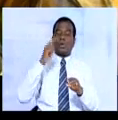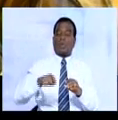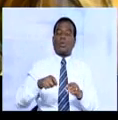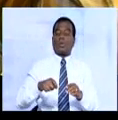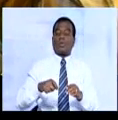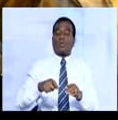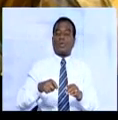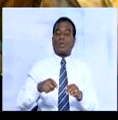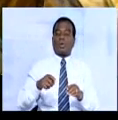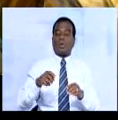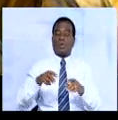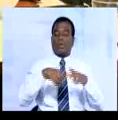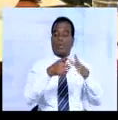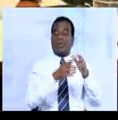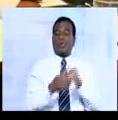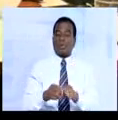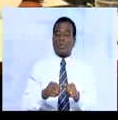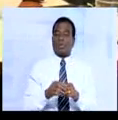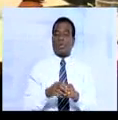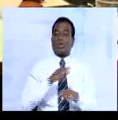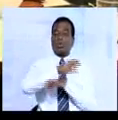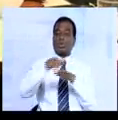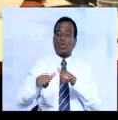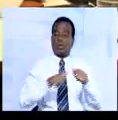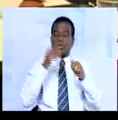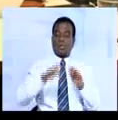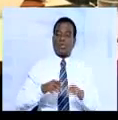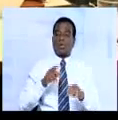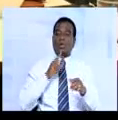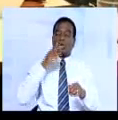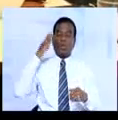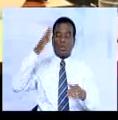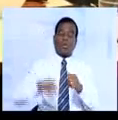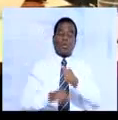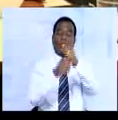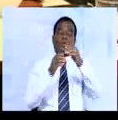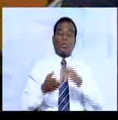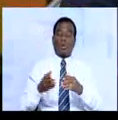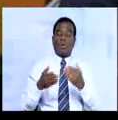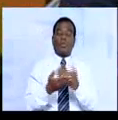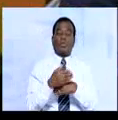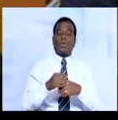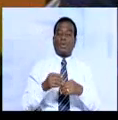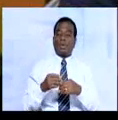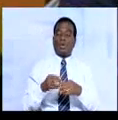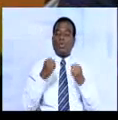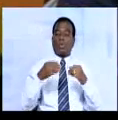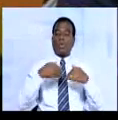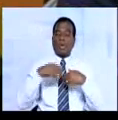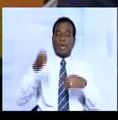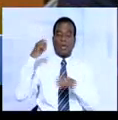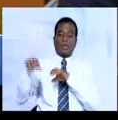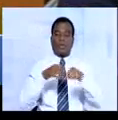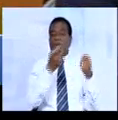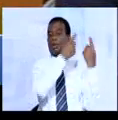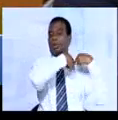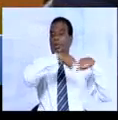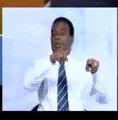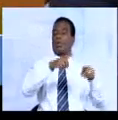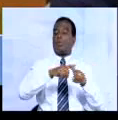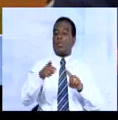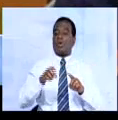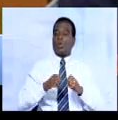régir nos interventions. Toutes ces actions seront soutenues par la coopération allemande. Beaucoup a été fait depuis. Mais